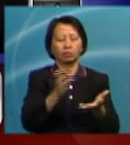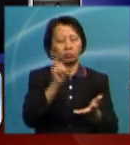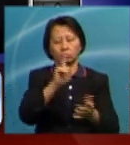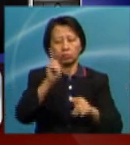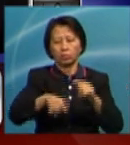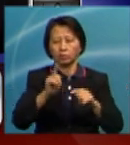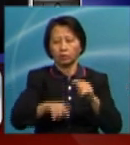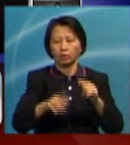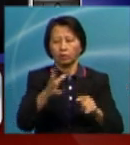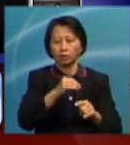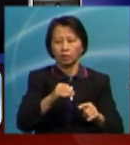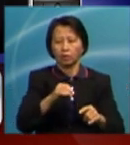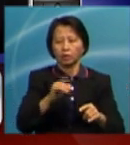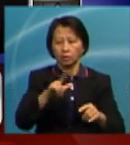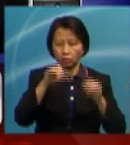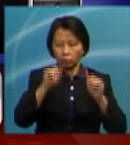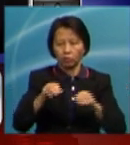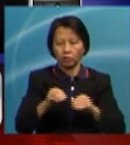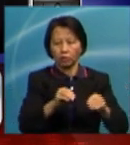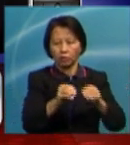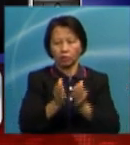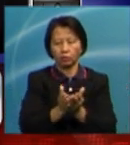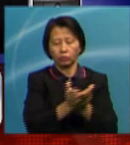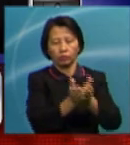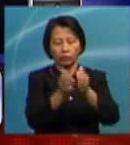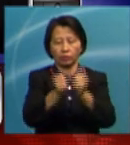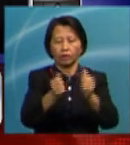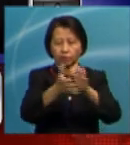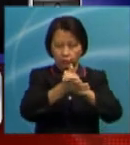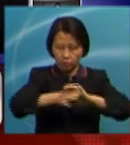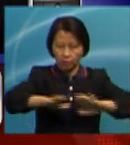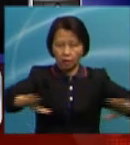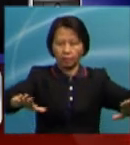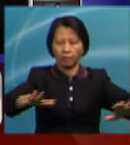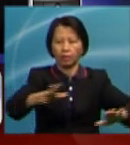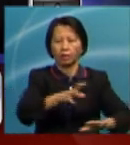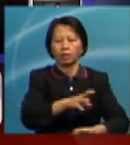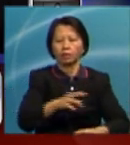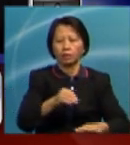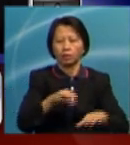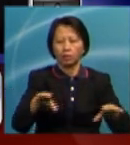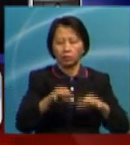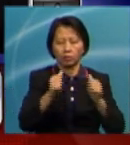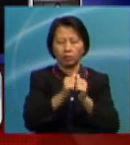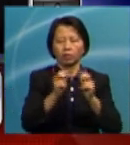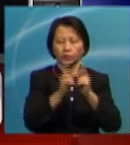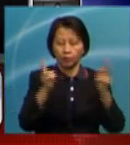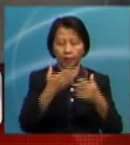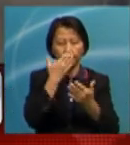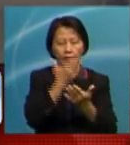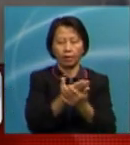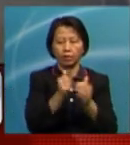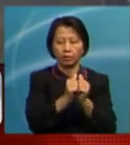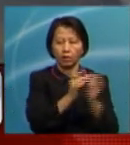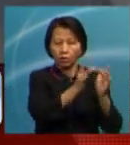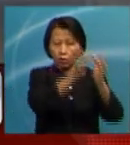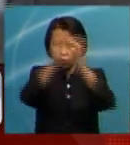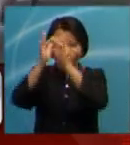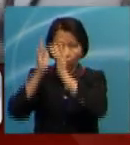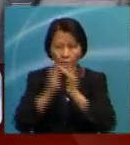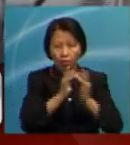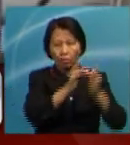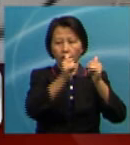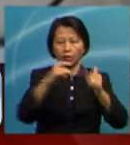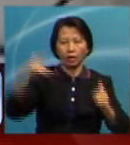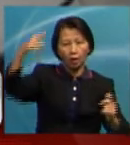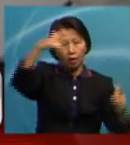safely you have to Ensure that they both can communicate with each other talk back and forth and thening up all these Aircraft